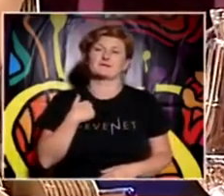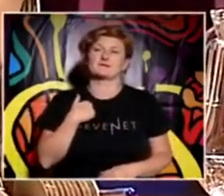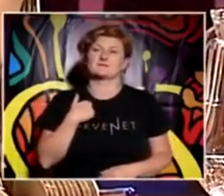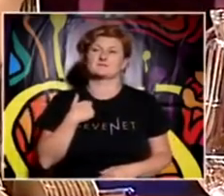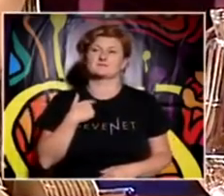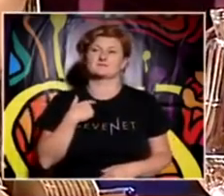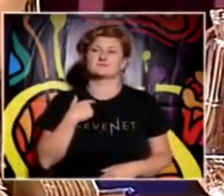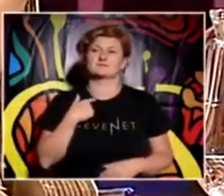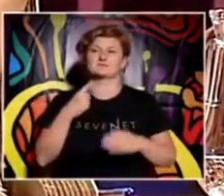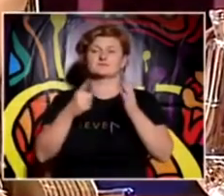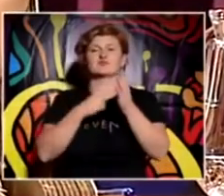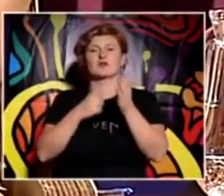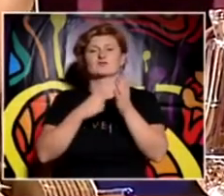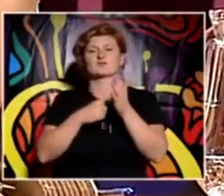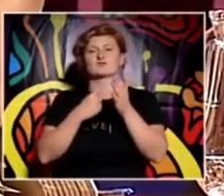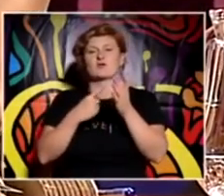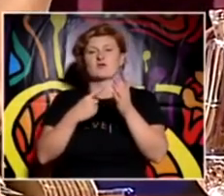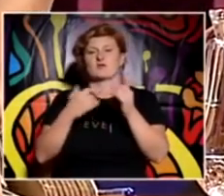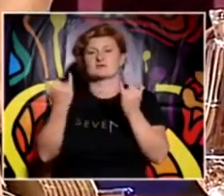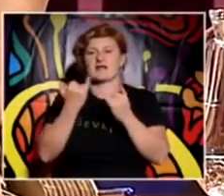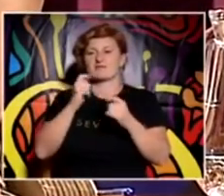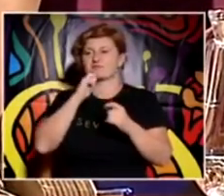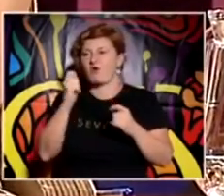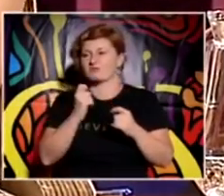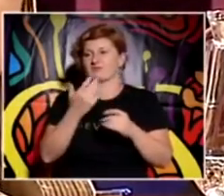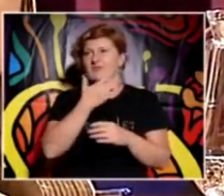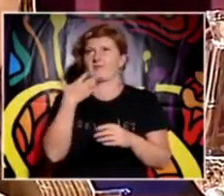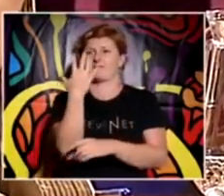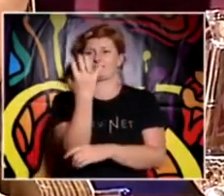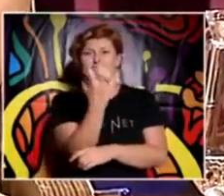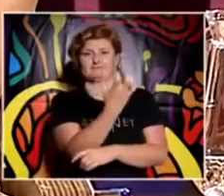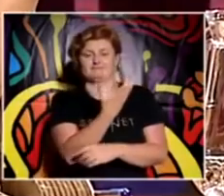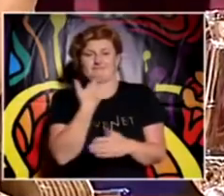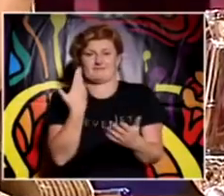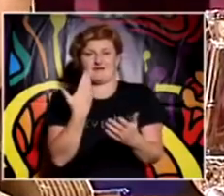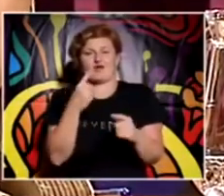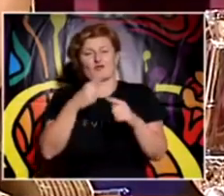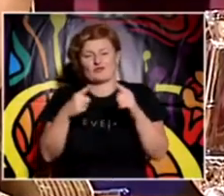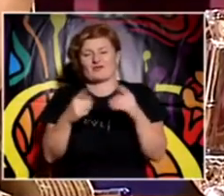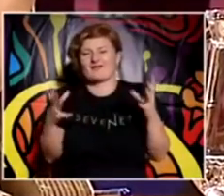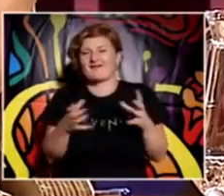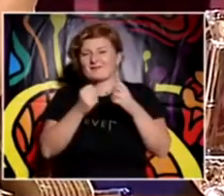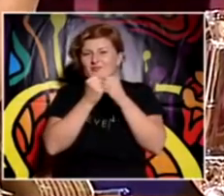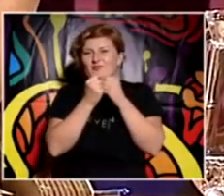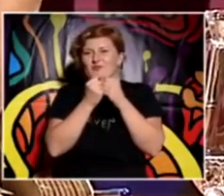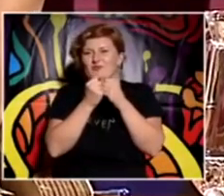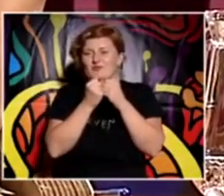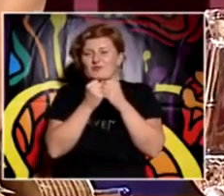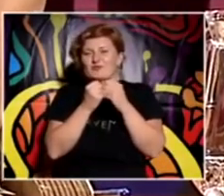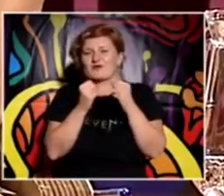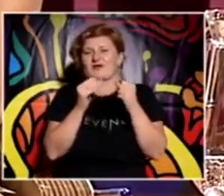bardzo często lądujemy w takich dziurach, gdzie nie ma zasięgu w ogóle. I to nas trochę też ratuje, bo wtedy